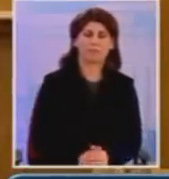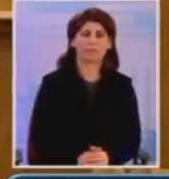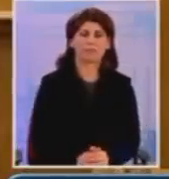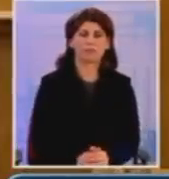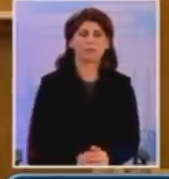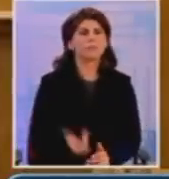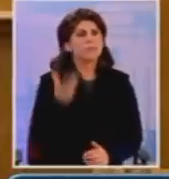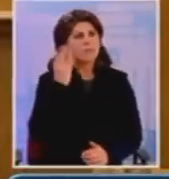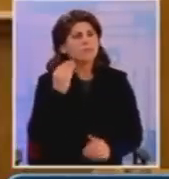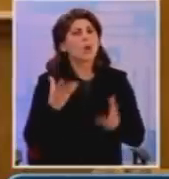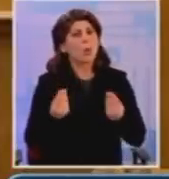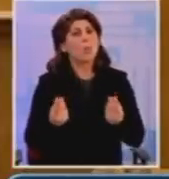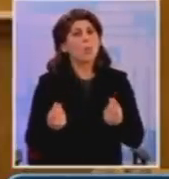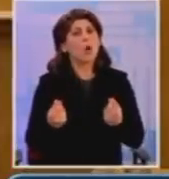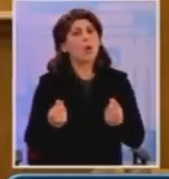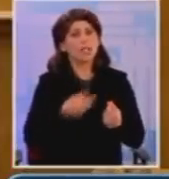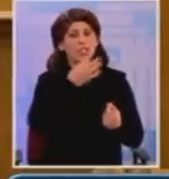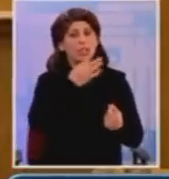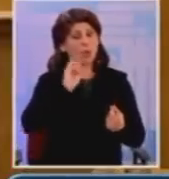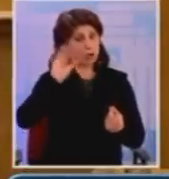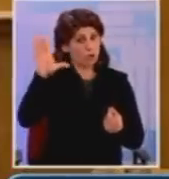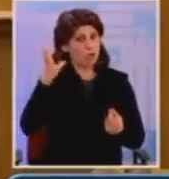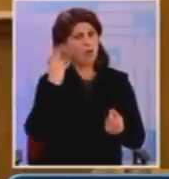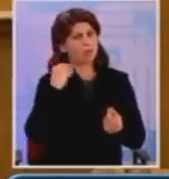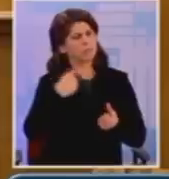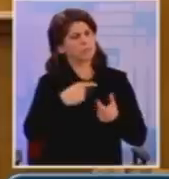στο άκουσμα πολλών προκλητικών δηλώσεων από το εξωτερικό,